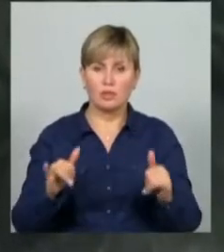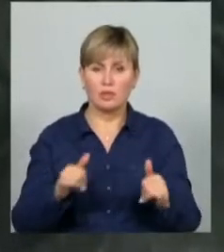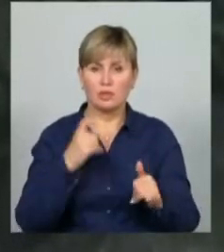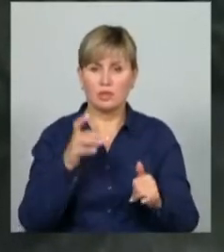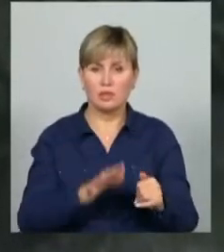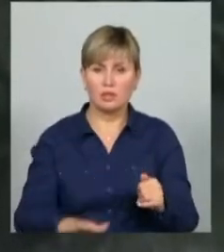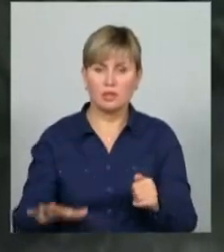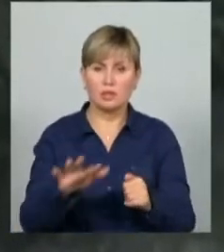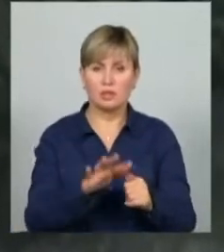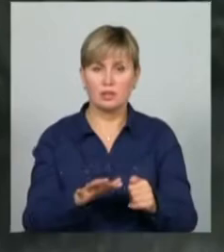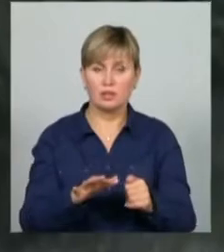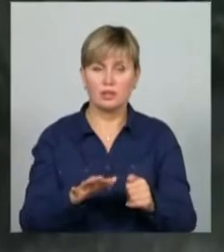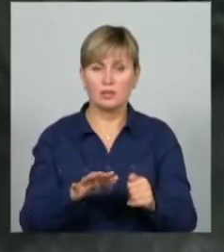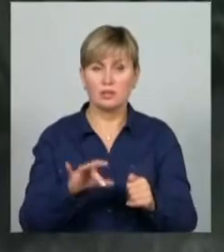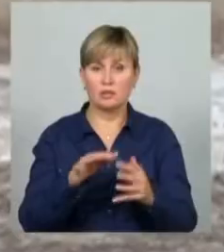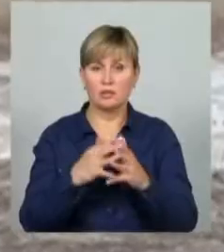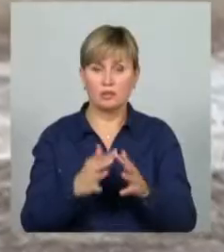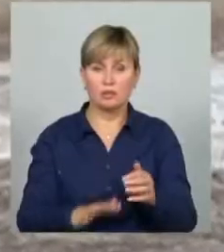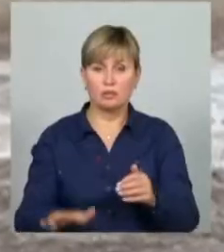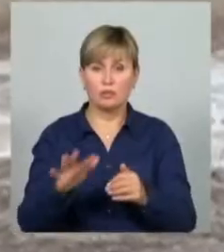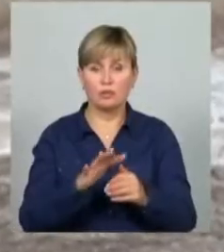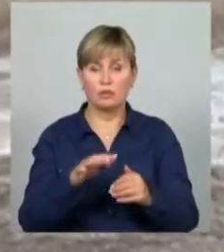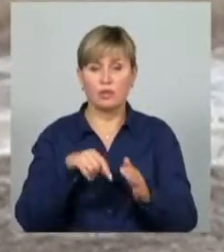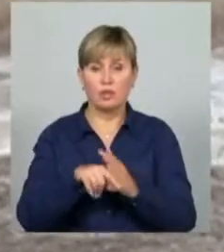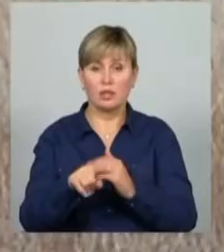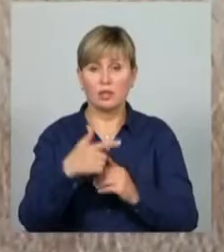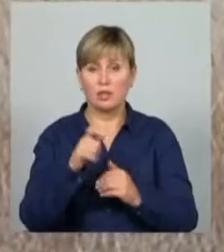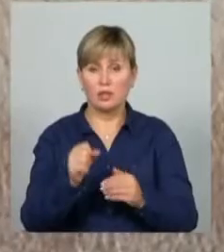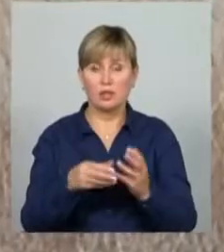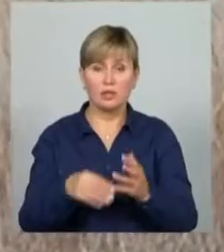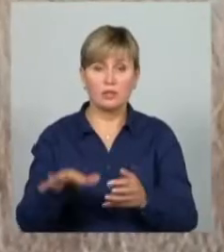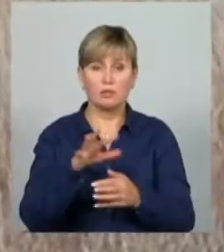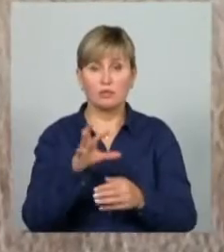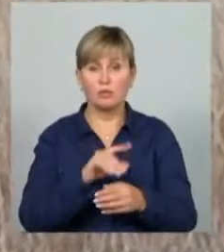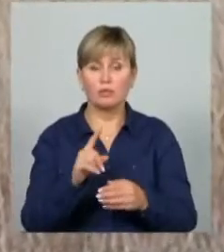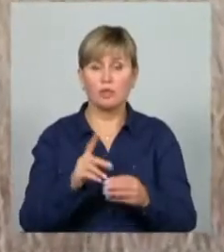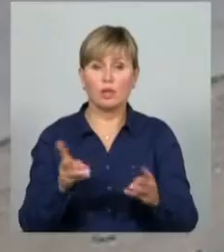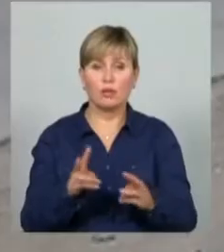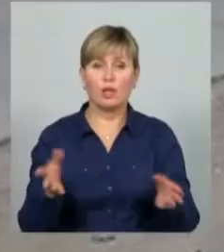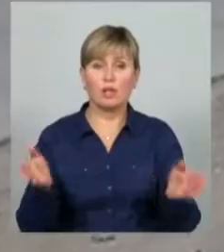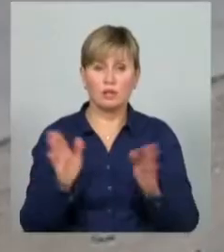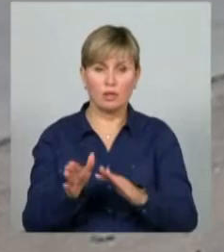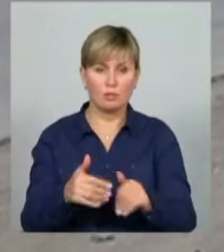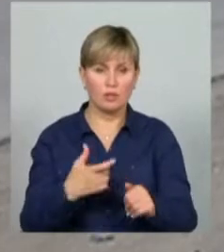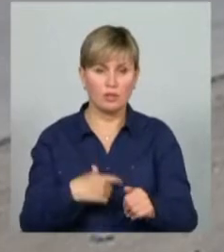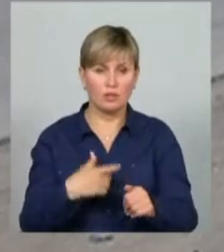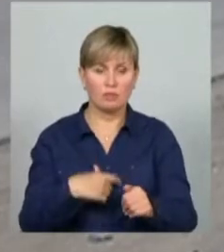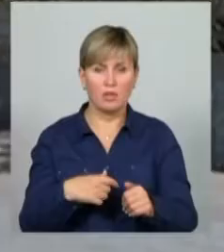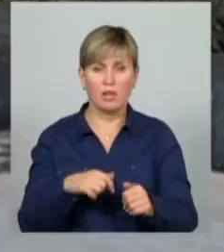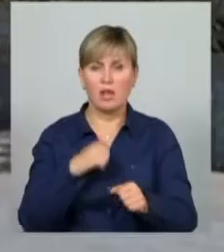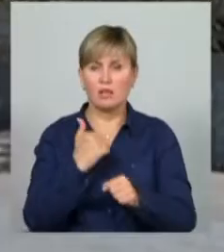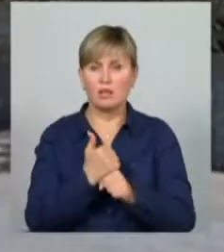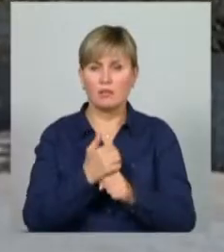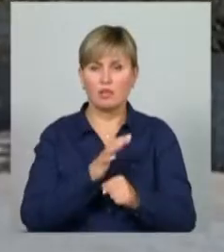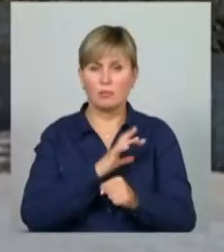хозяйство Жиделинского и Окольского сельских округов. Выжженные гектары земли – это все, что огонь оставил после себя. Основной удар